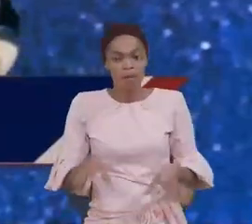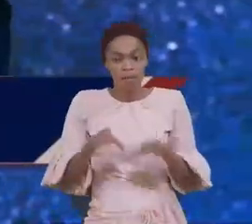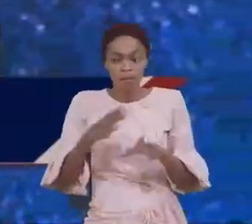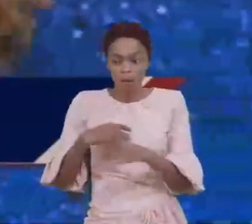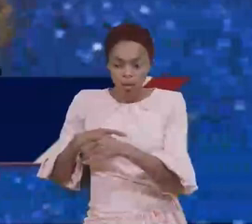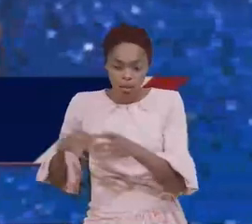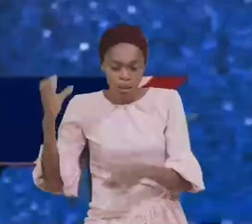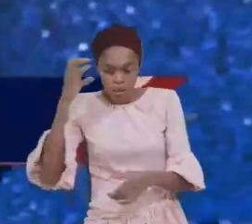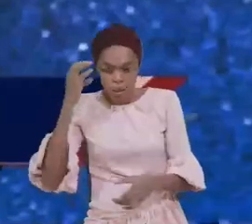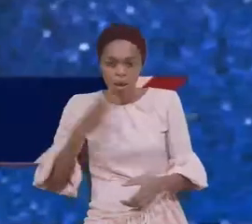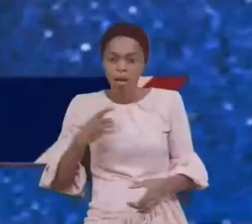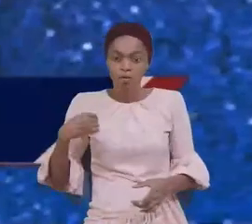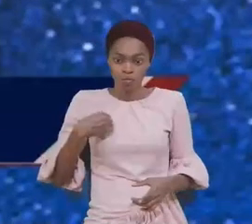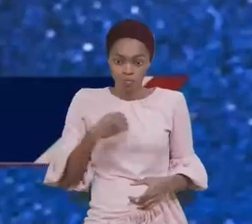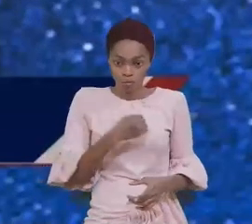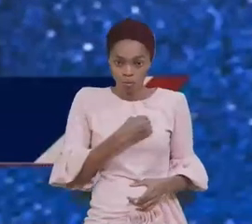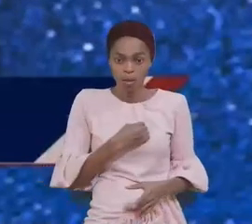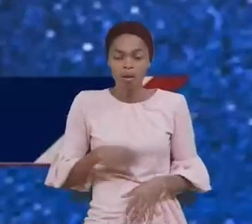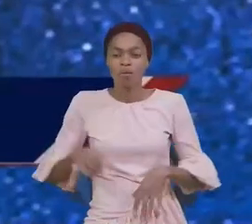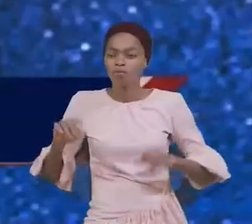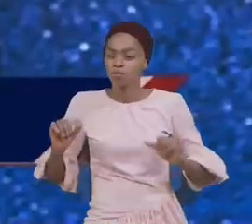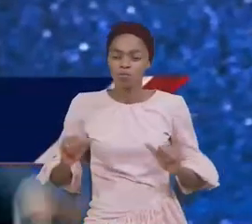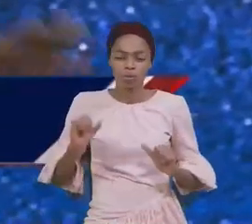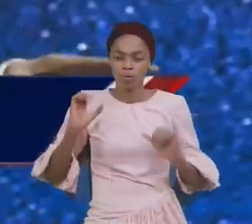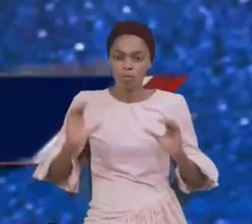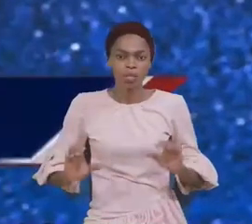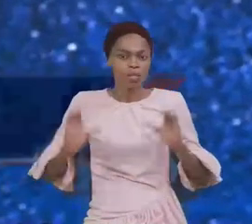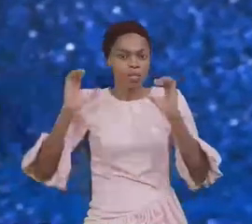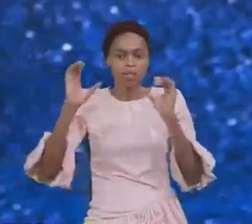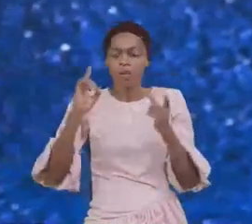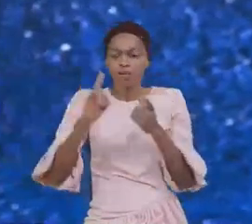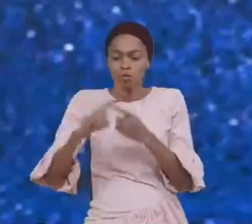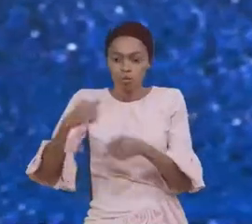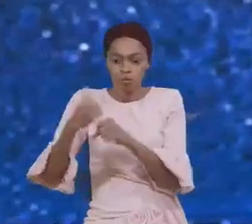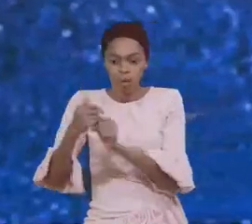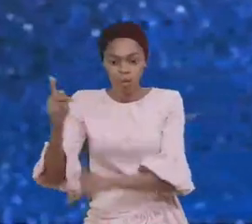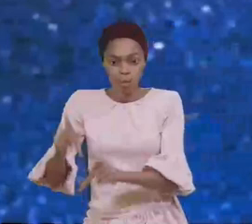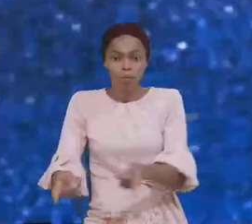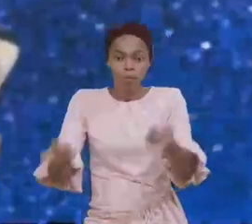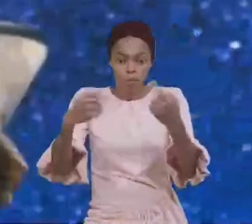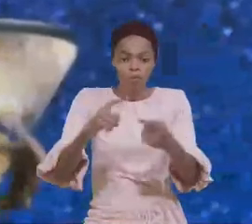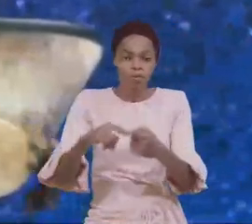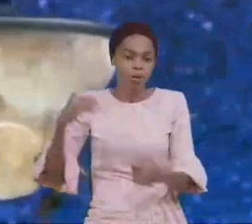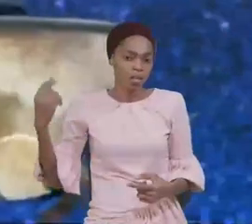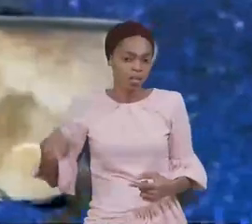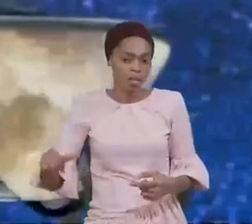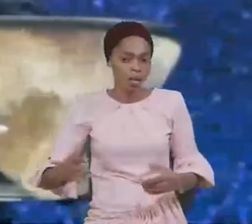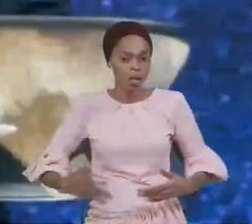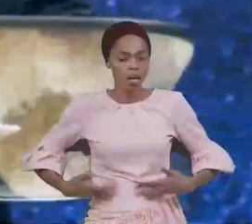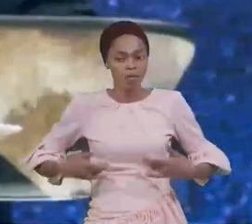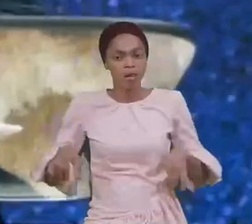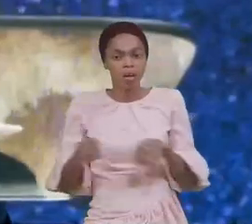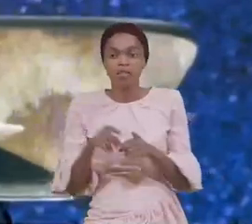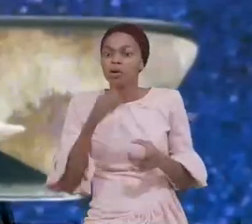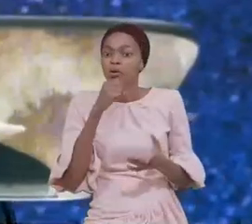entendent et nous nous consacrons à faire que les gens viennent à la vie éternelle. Alors comme